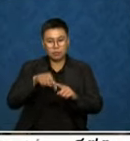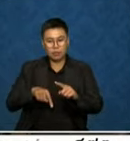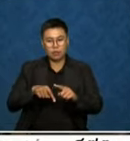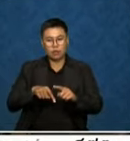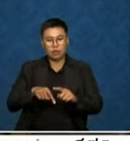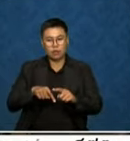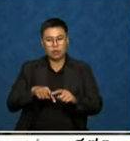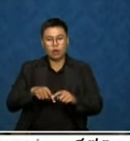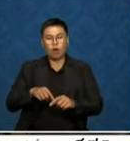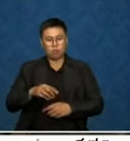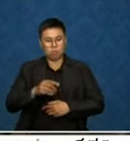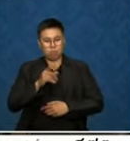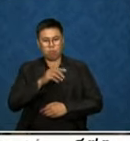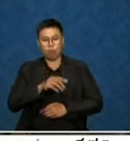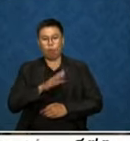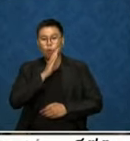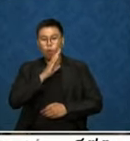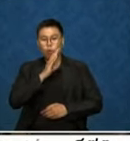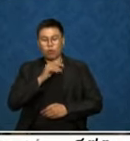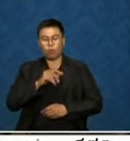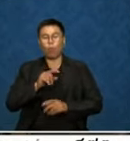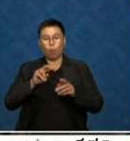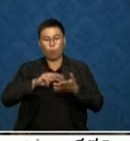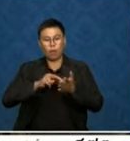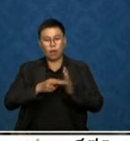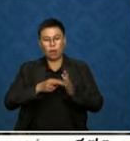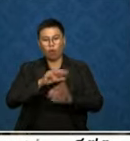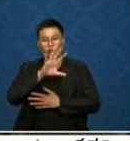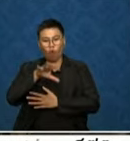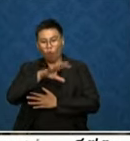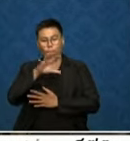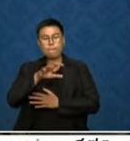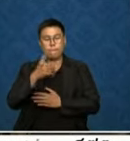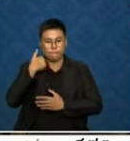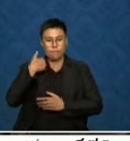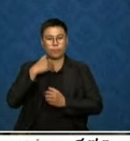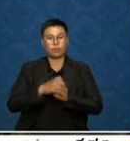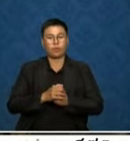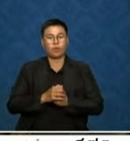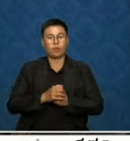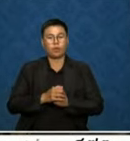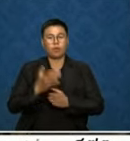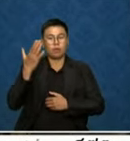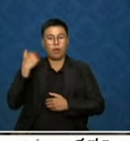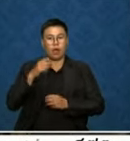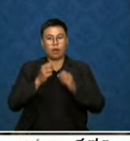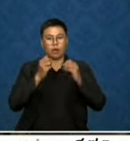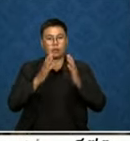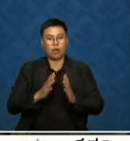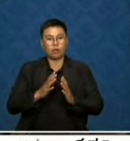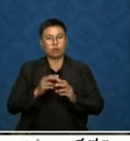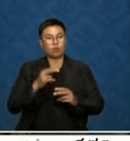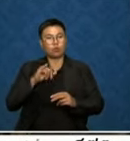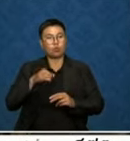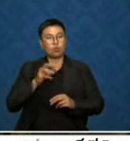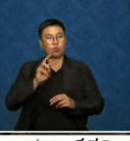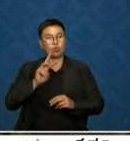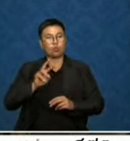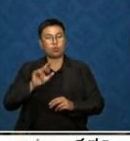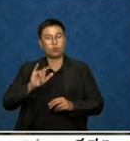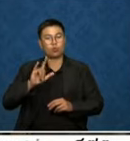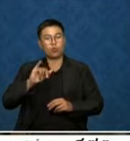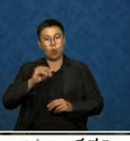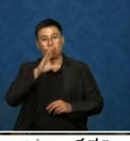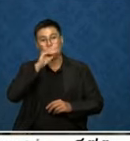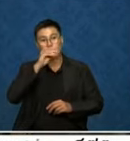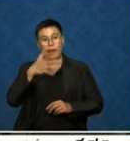ถูกหลอกลวงได้นะครับอย่างไรก็ตามนะครับfinancial literacy อย่างที่อาจารย์จวงได้พูดไปนะสำคัญมากๆนะครับสำหรับ